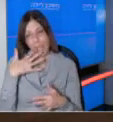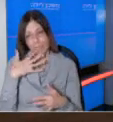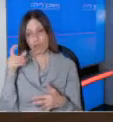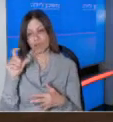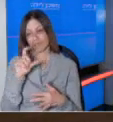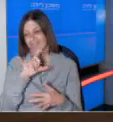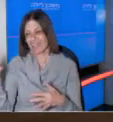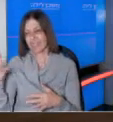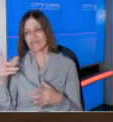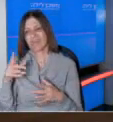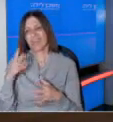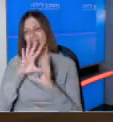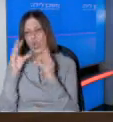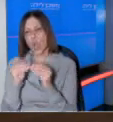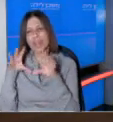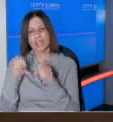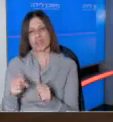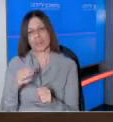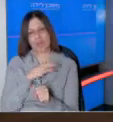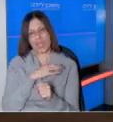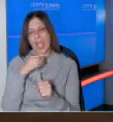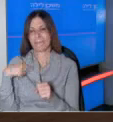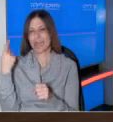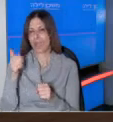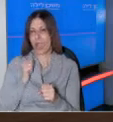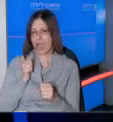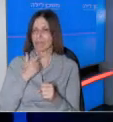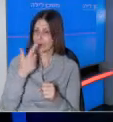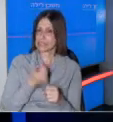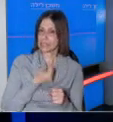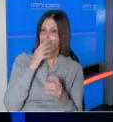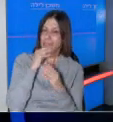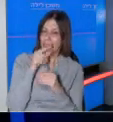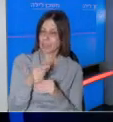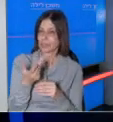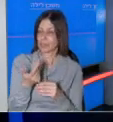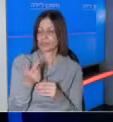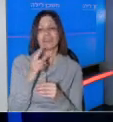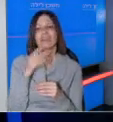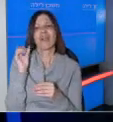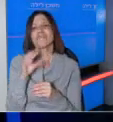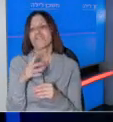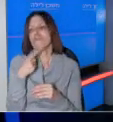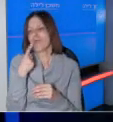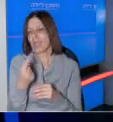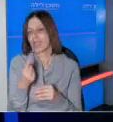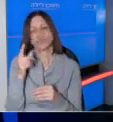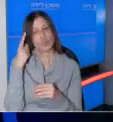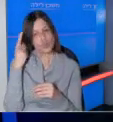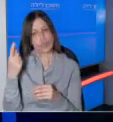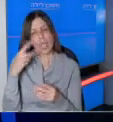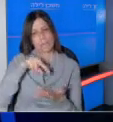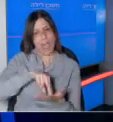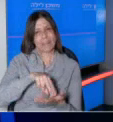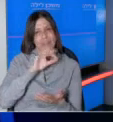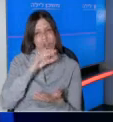את כל ההתיישבות, הוא פוגע בנו חיילי צהל. רגע, זה עומר בר-לב, השר מדבר על זה. עוד פעם, אבל אתה יודע, לבוא ולקחת, הרי הוא יודע את המעמד שלו,